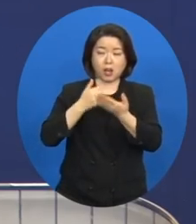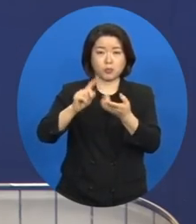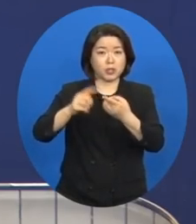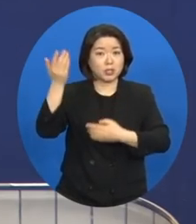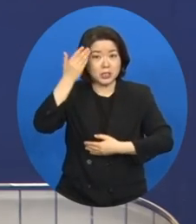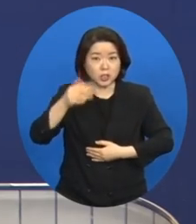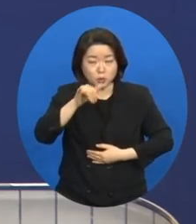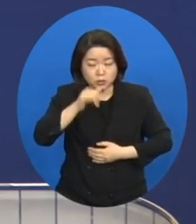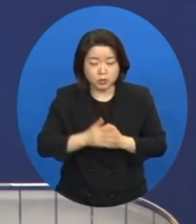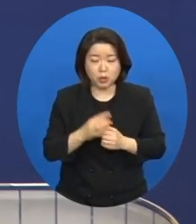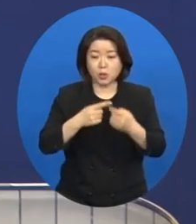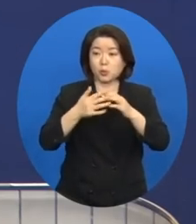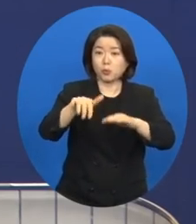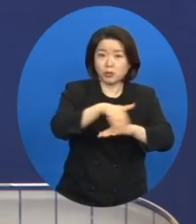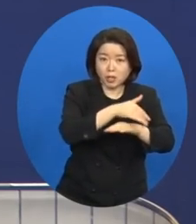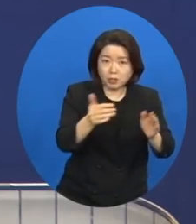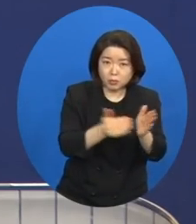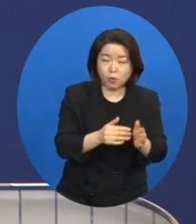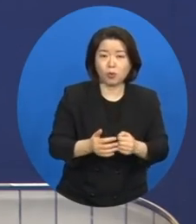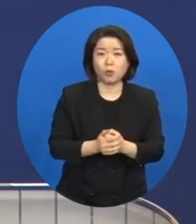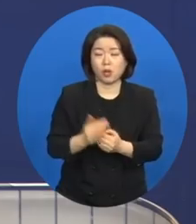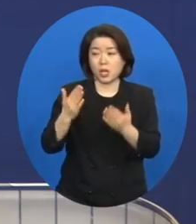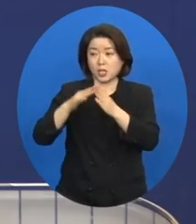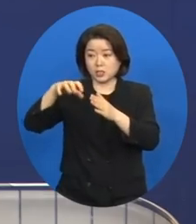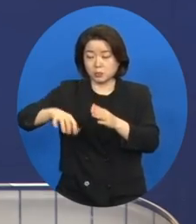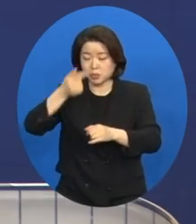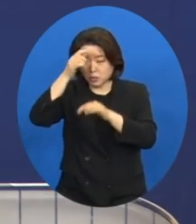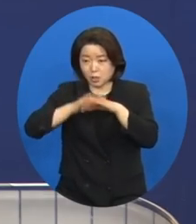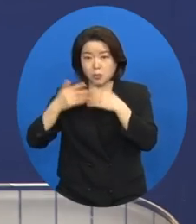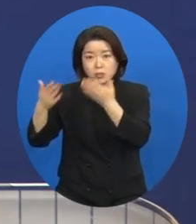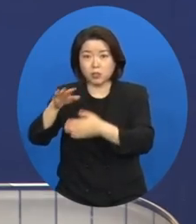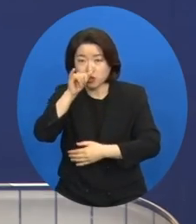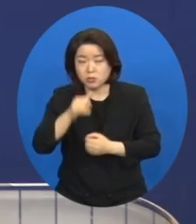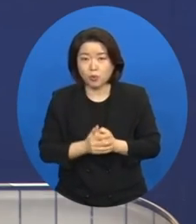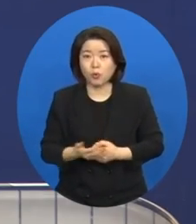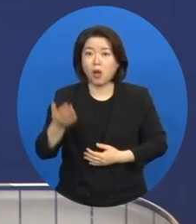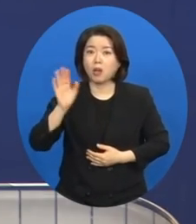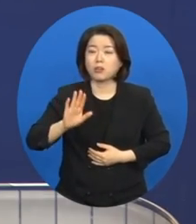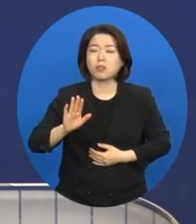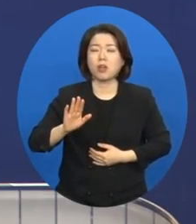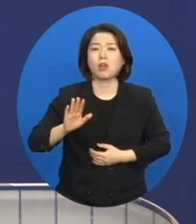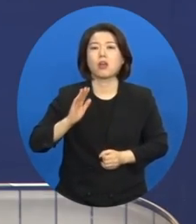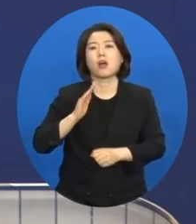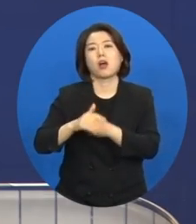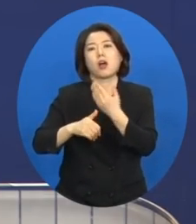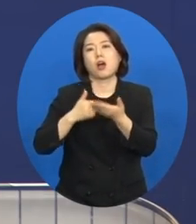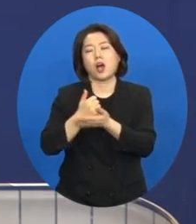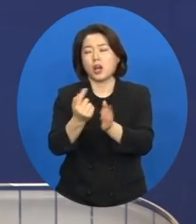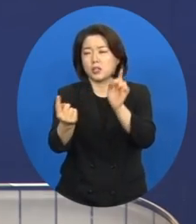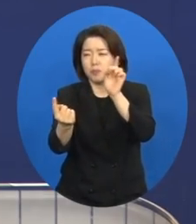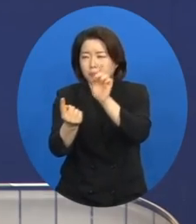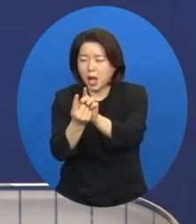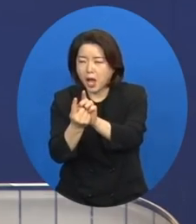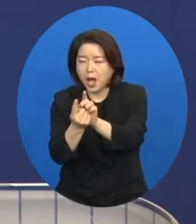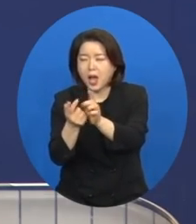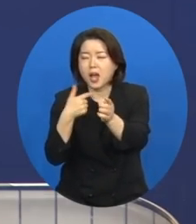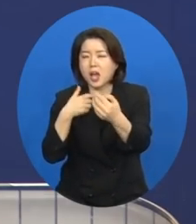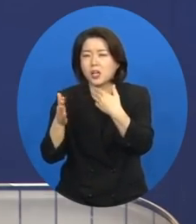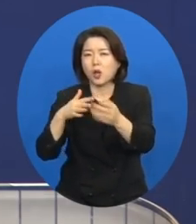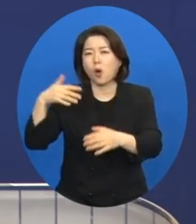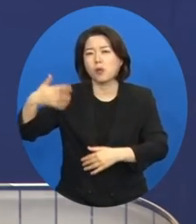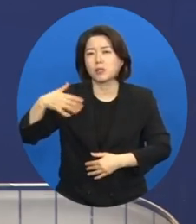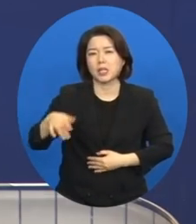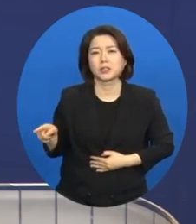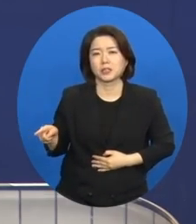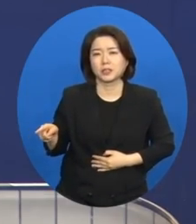있습니다. 교회도 가봤습니다. 집에서 예배도 드려봤습니다. 그런데 하나님을 만난 것은 아닙니다.